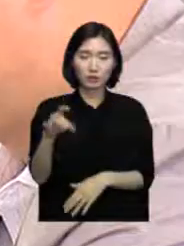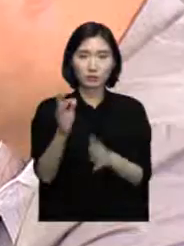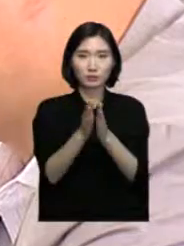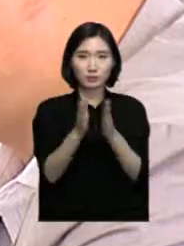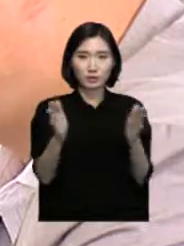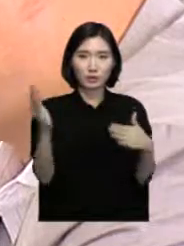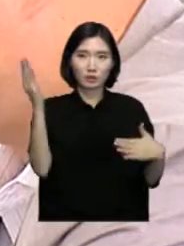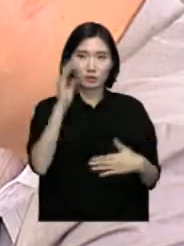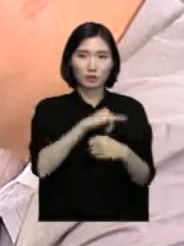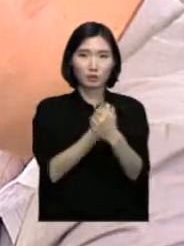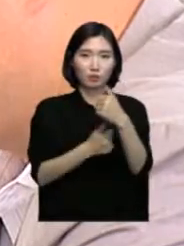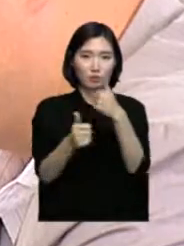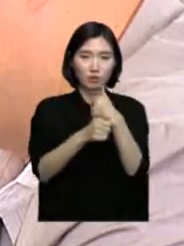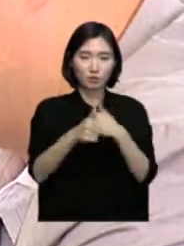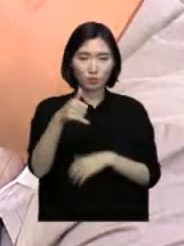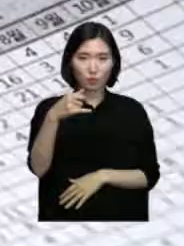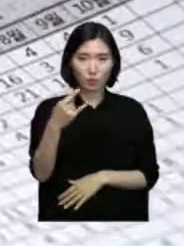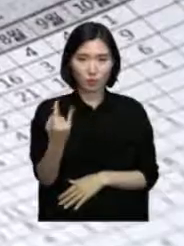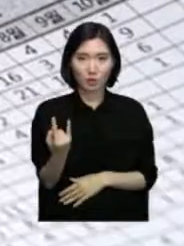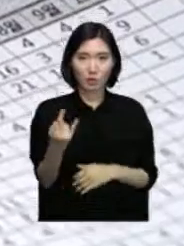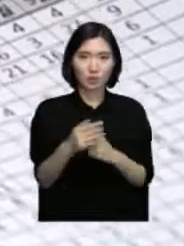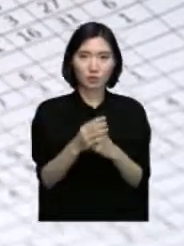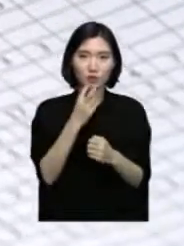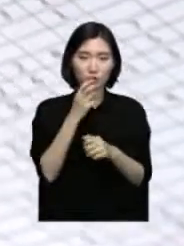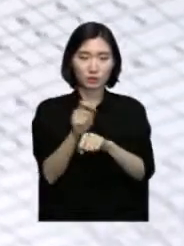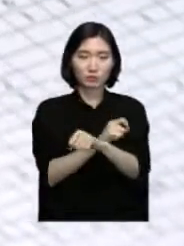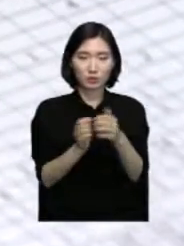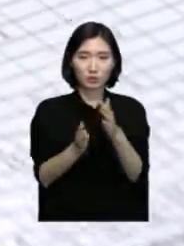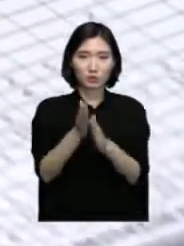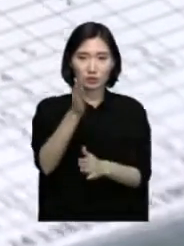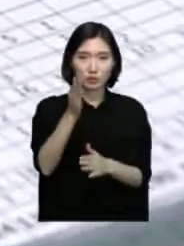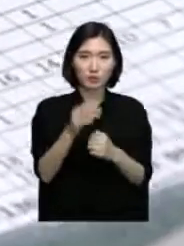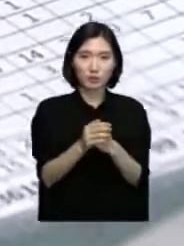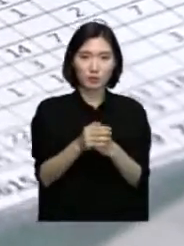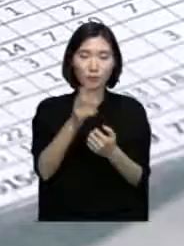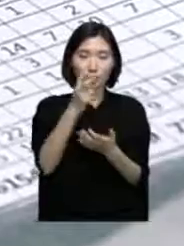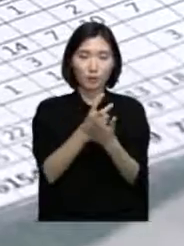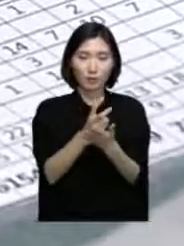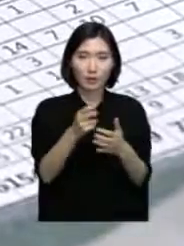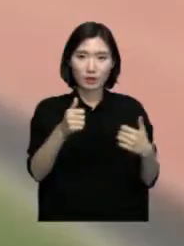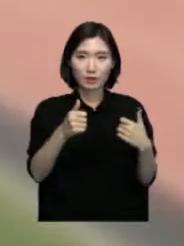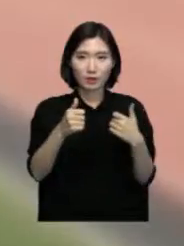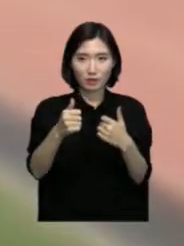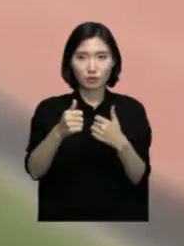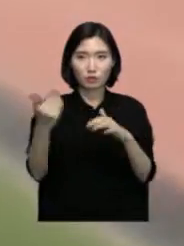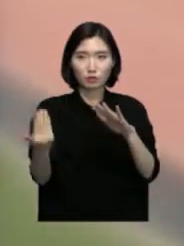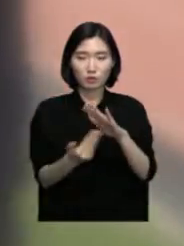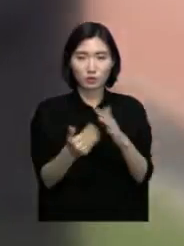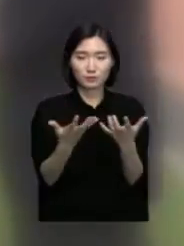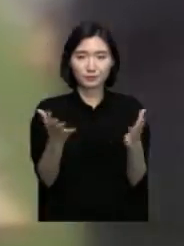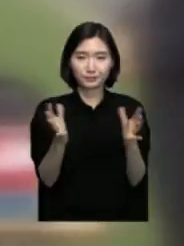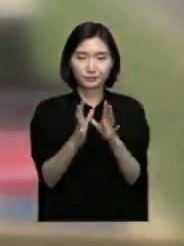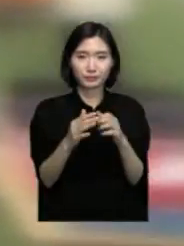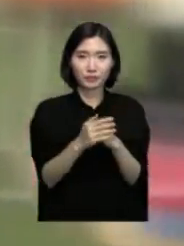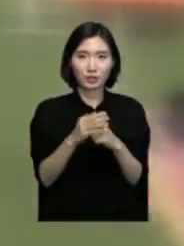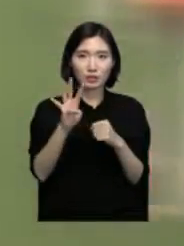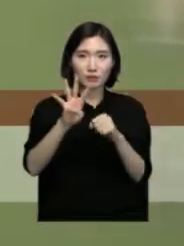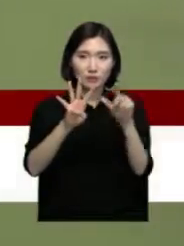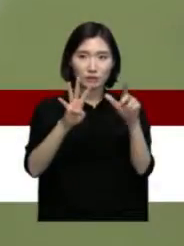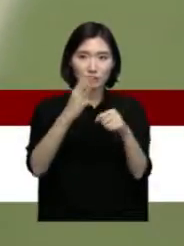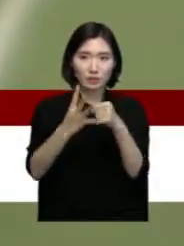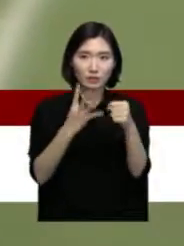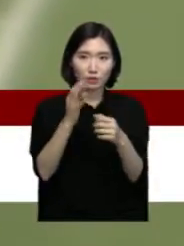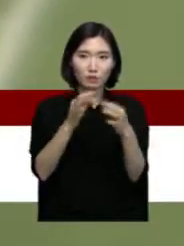출범한 학생인권위원회는 서울특별시 학생인권조례에 따라 구성된 기구입니다. 지난 4년